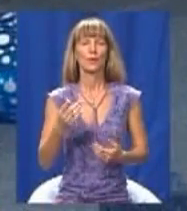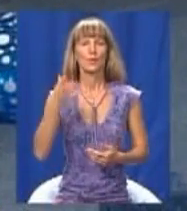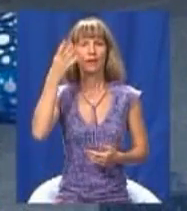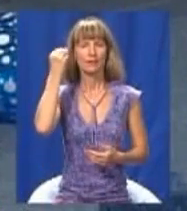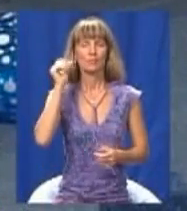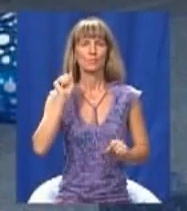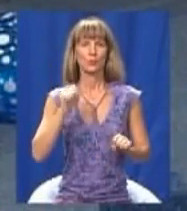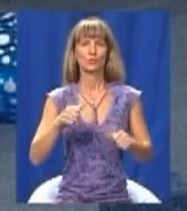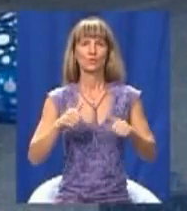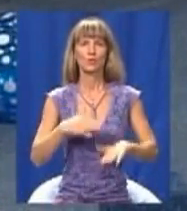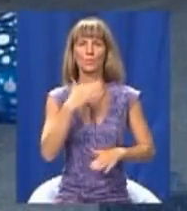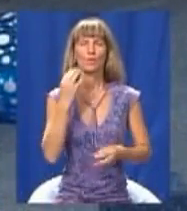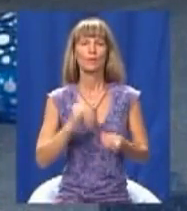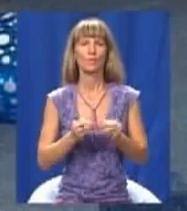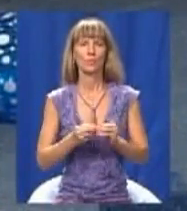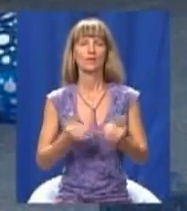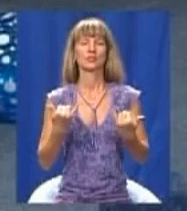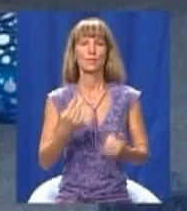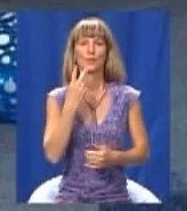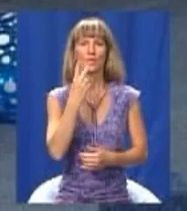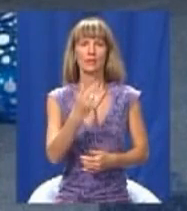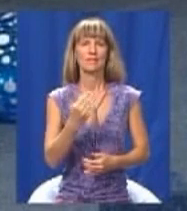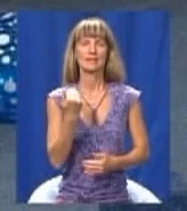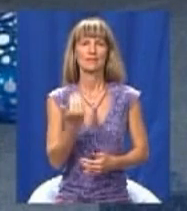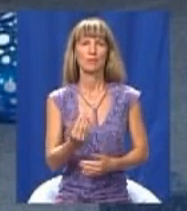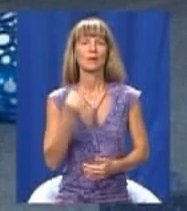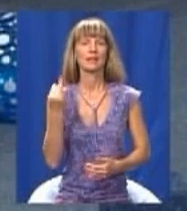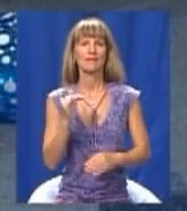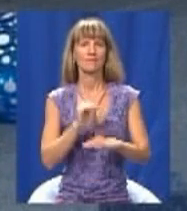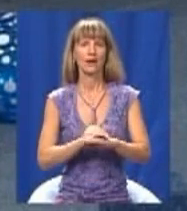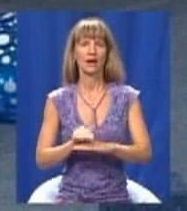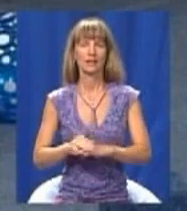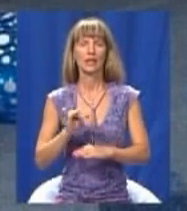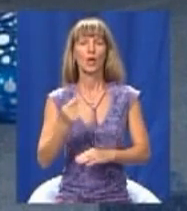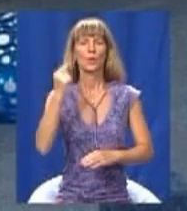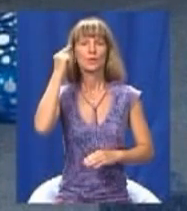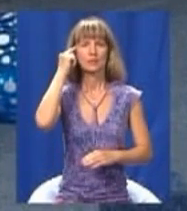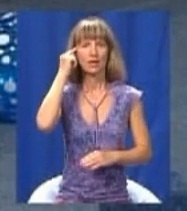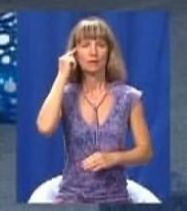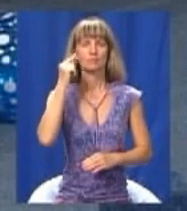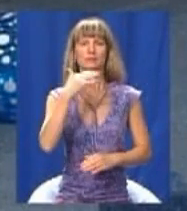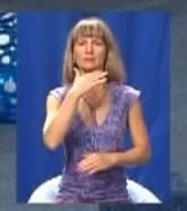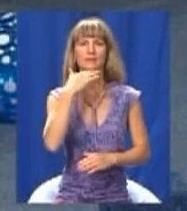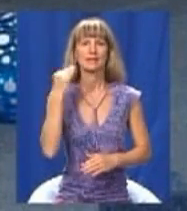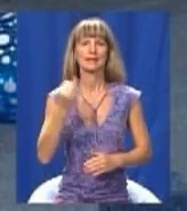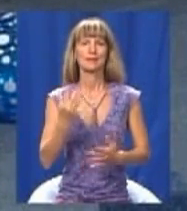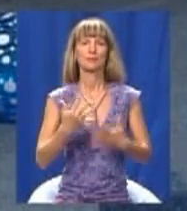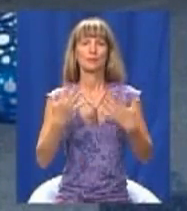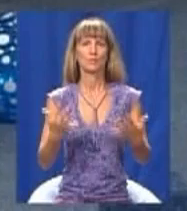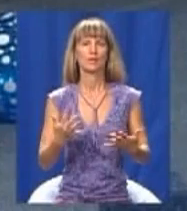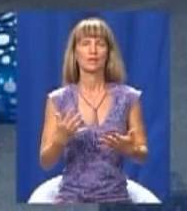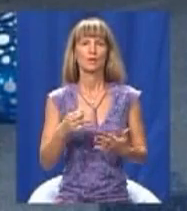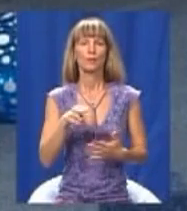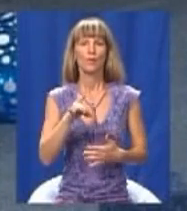вирішити багато-багато проблем. А давайте зараз подивимося з вами цікаві факти і дізнаємося набагато більше про